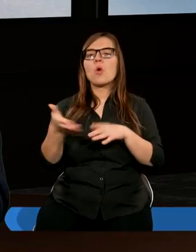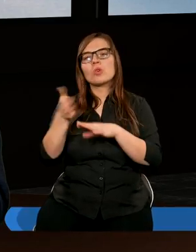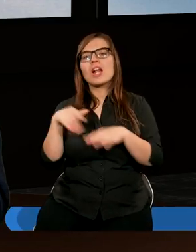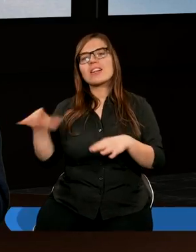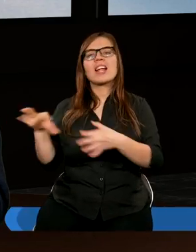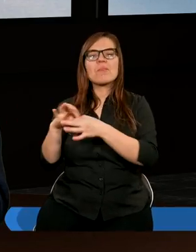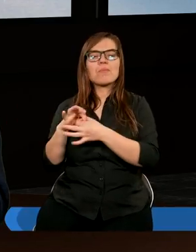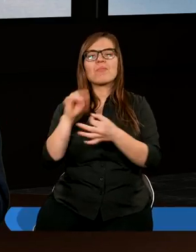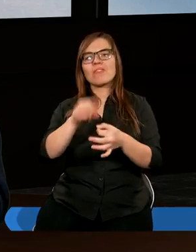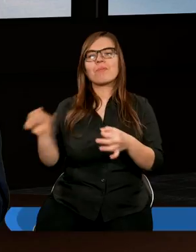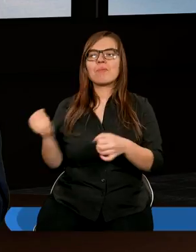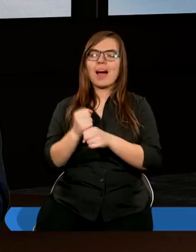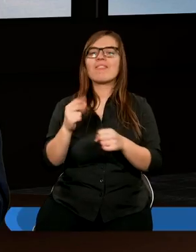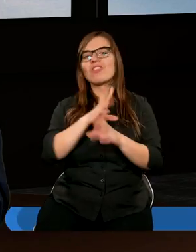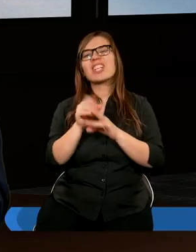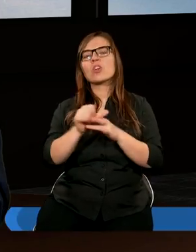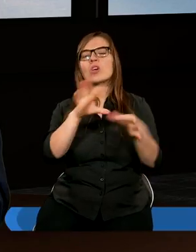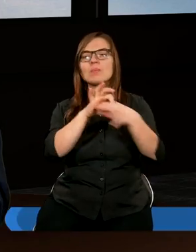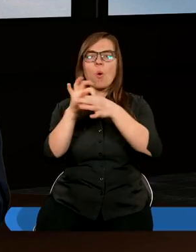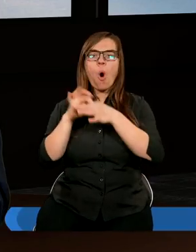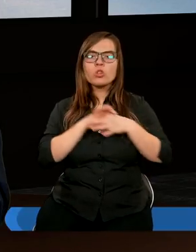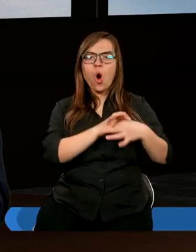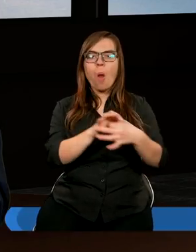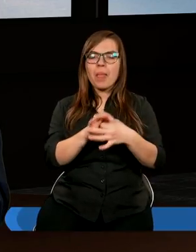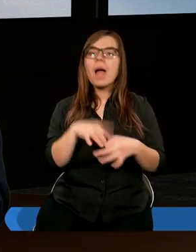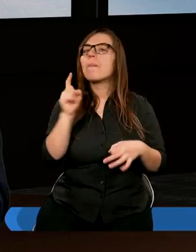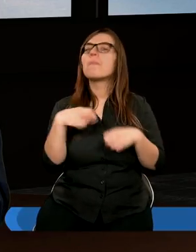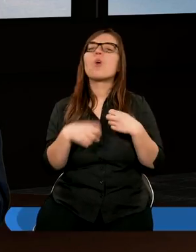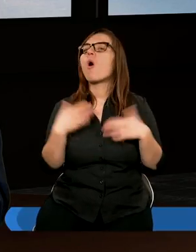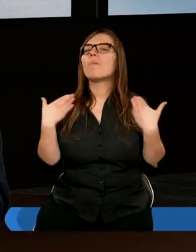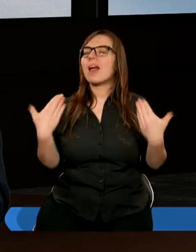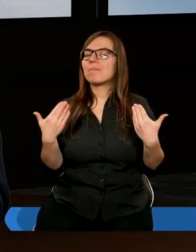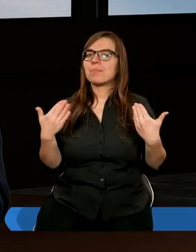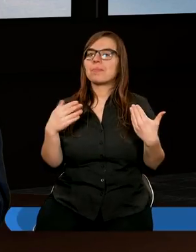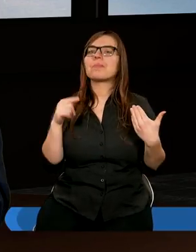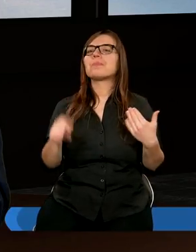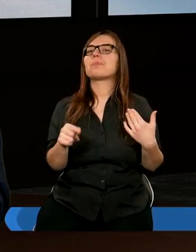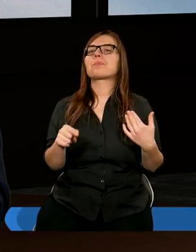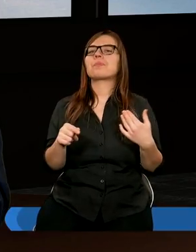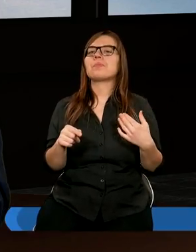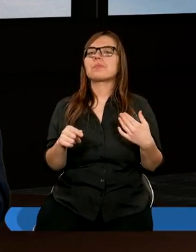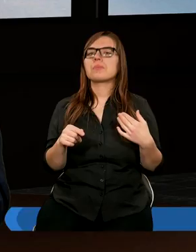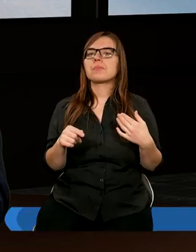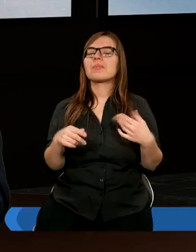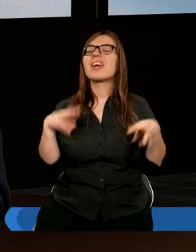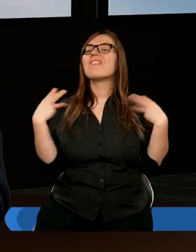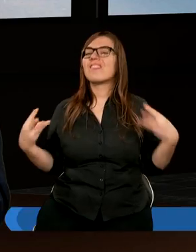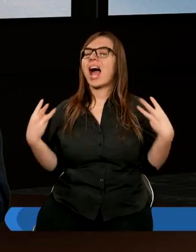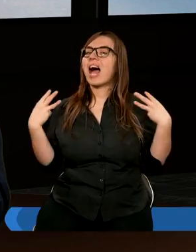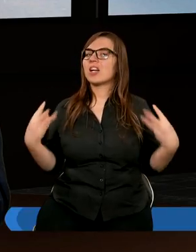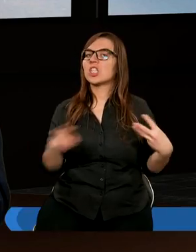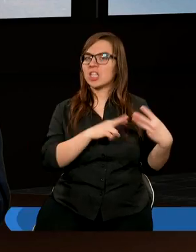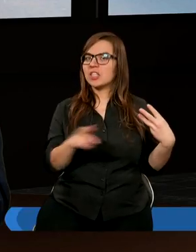składową tej wielkiej sprawy. A problem jest tylko taki, że ważne,